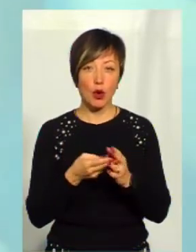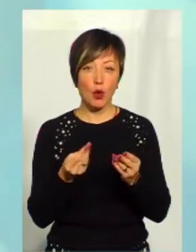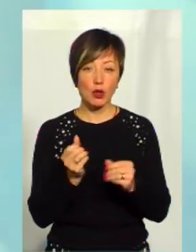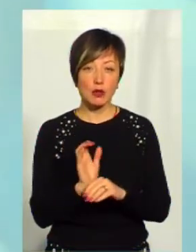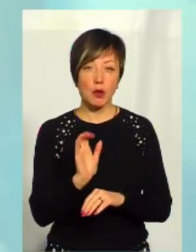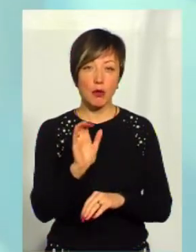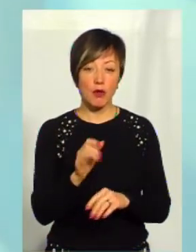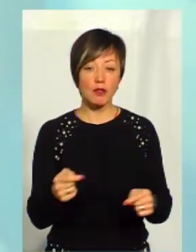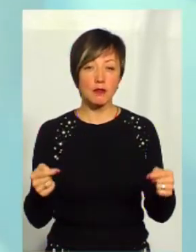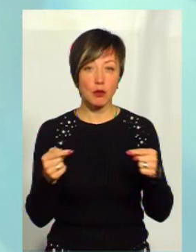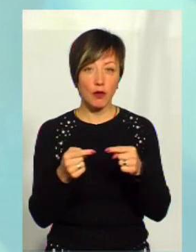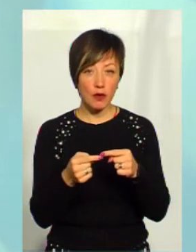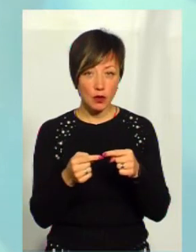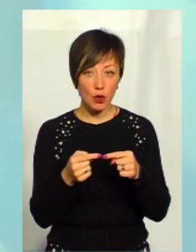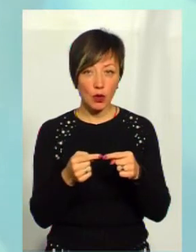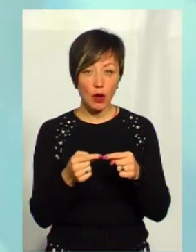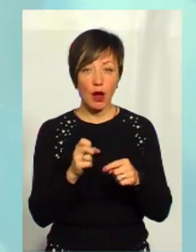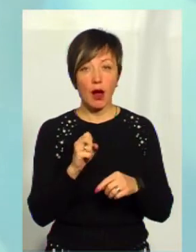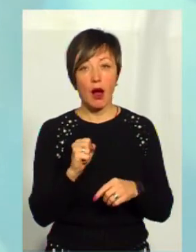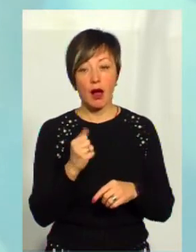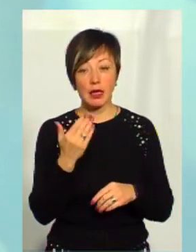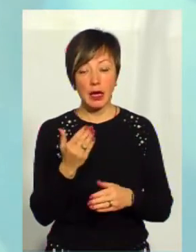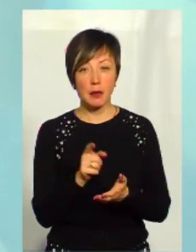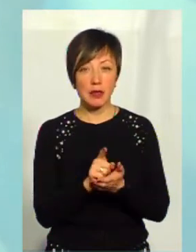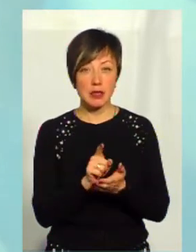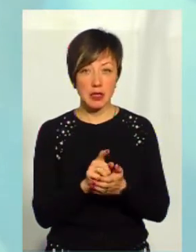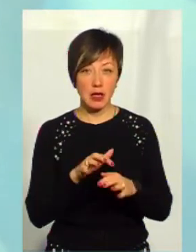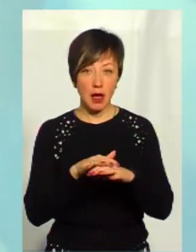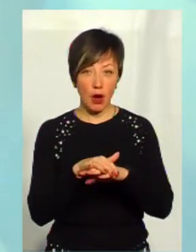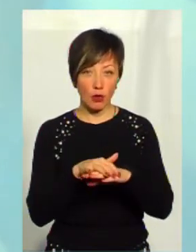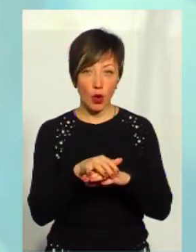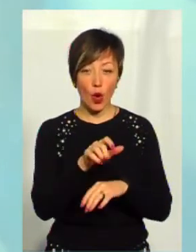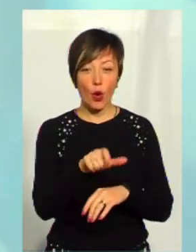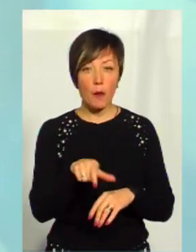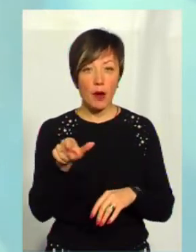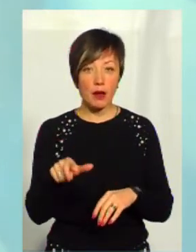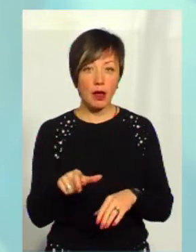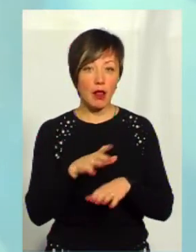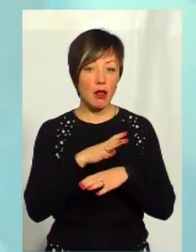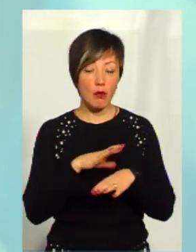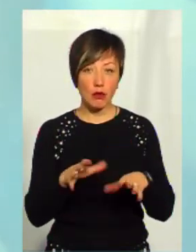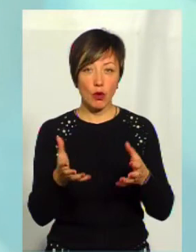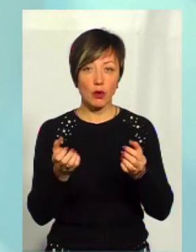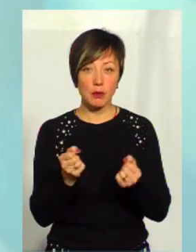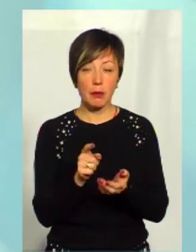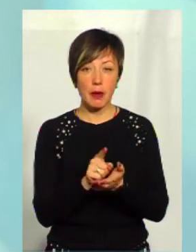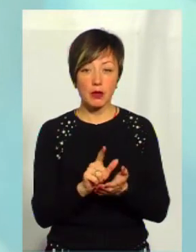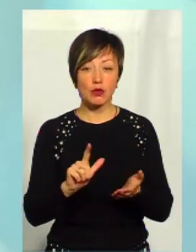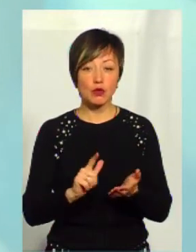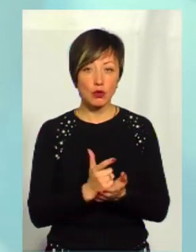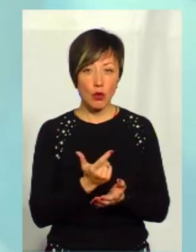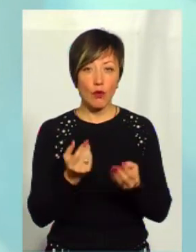кошти спрямовувалися, відповідно, на їх пенсійні рахунки. Громадянам, які не були одержувачами пенсії, знову ж